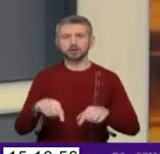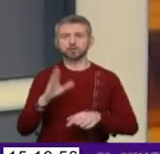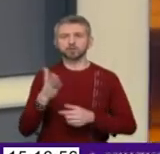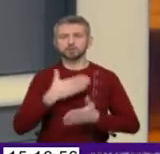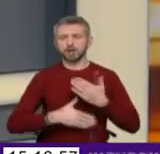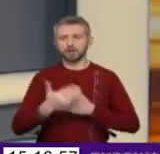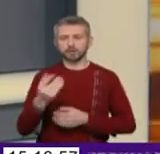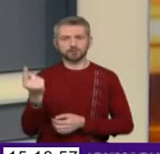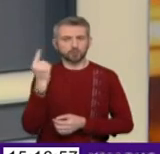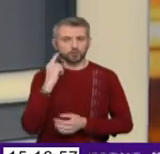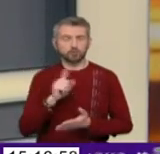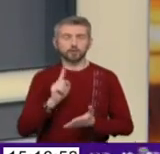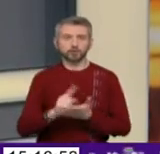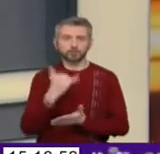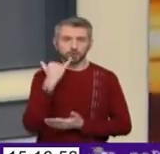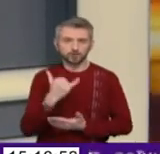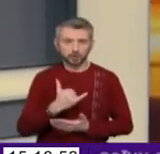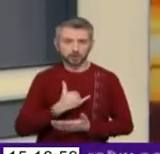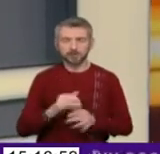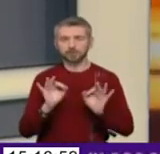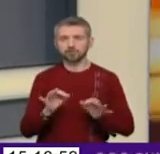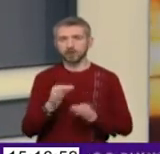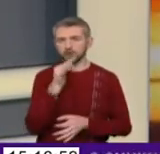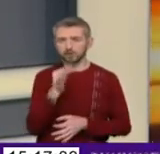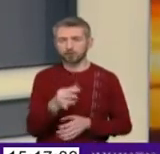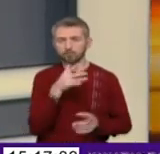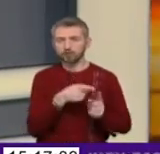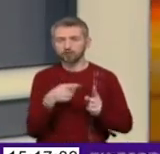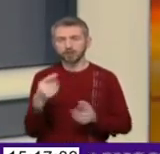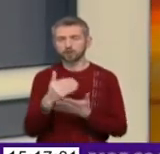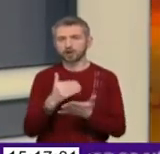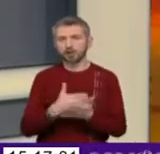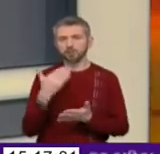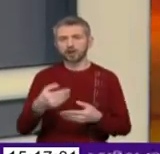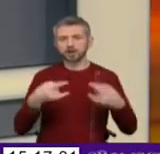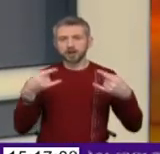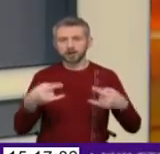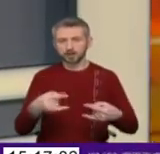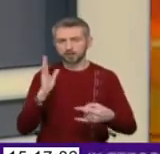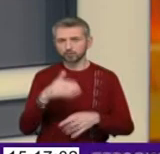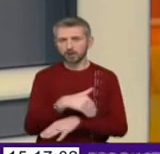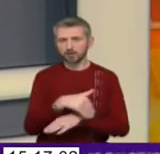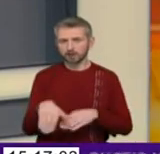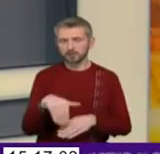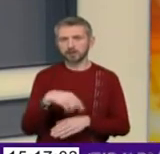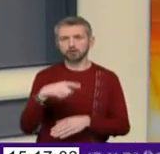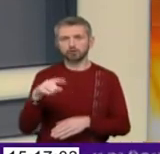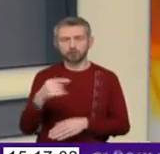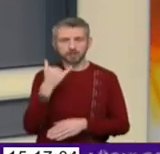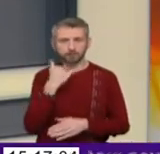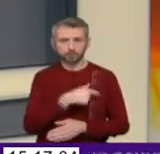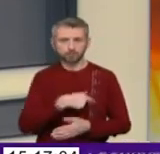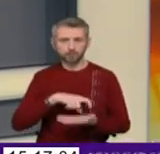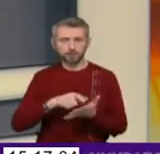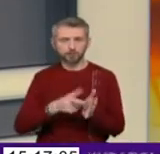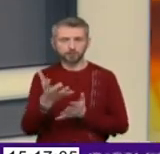раді вас почути, обов'язково долучайтеся. Звичайно, нагадаю, що впродовж всього ефіру на ваших екранах адреса депутатської приймальні, а також